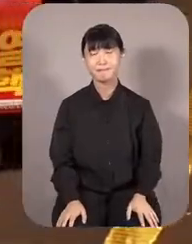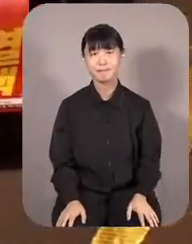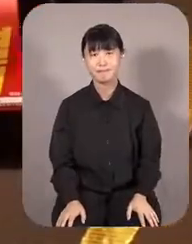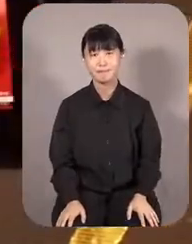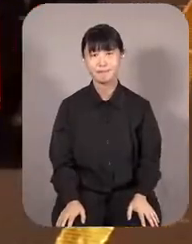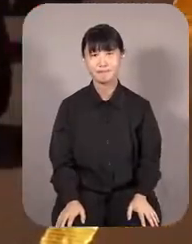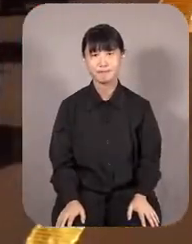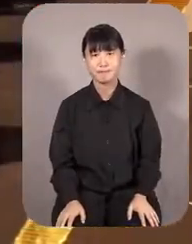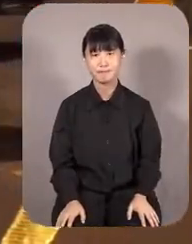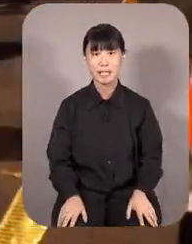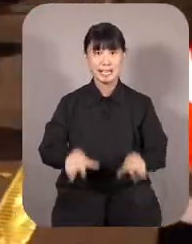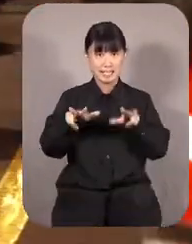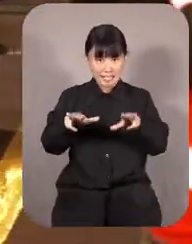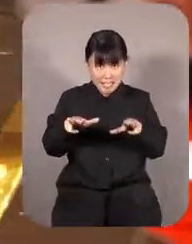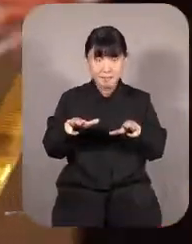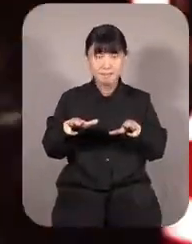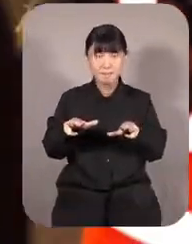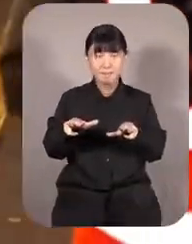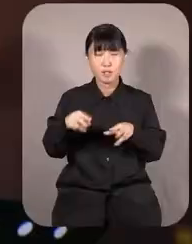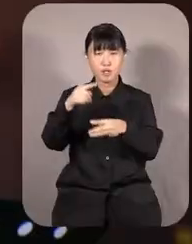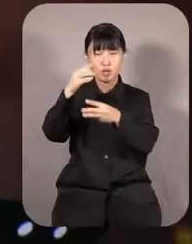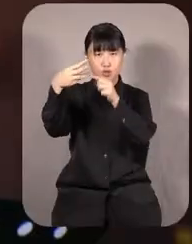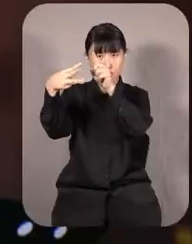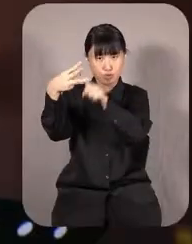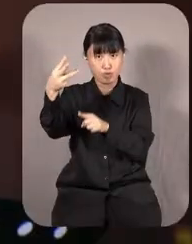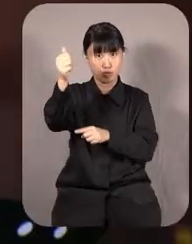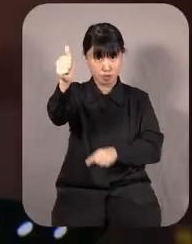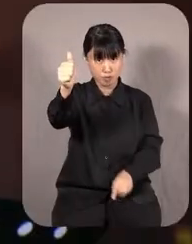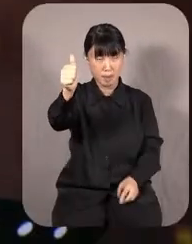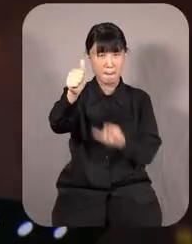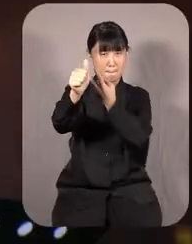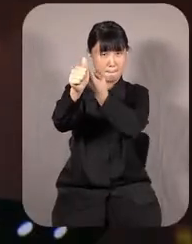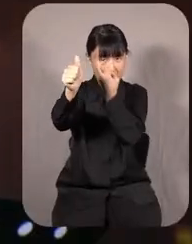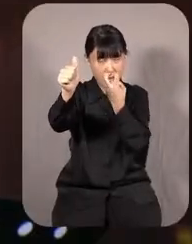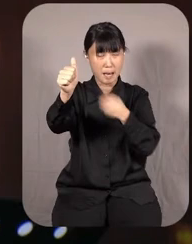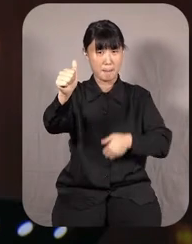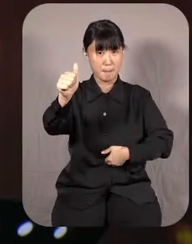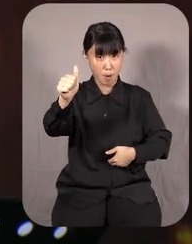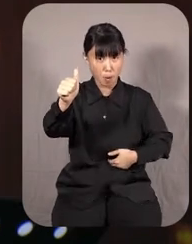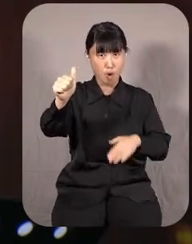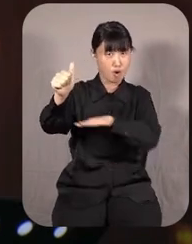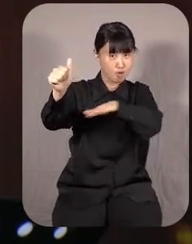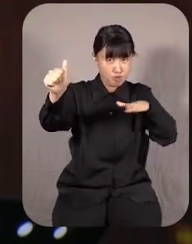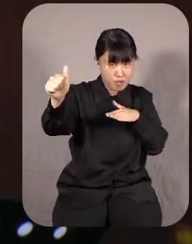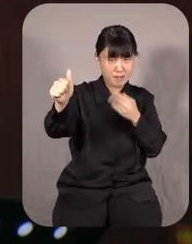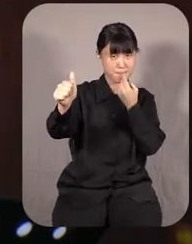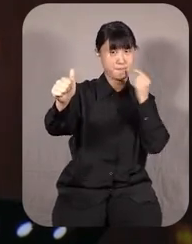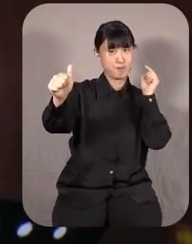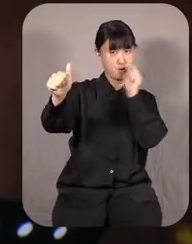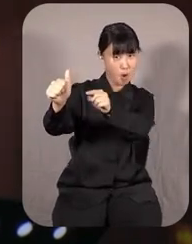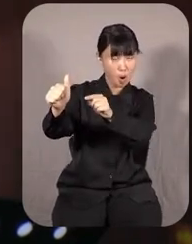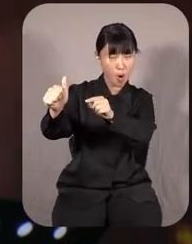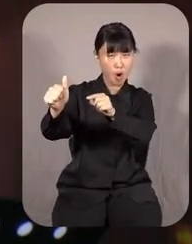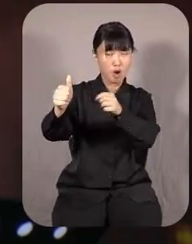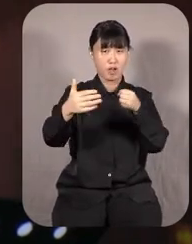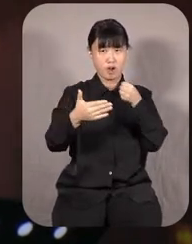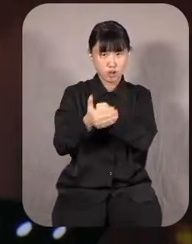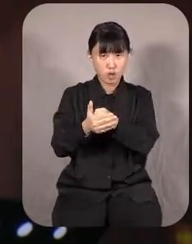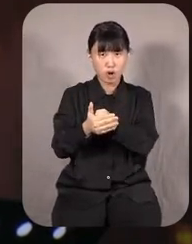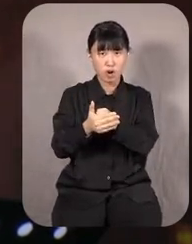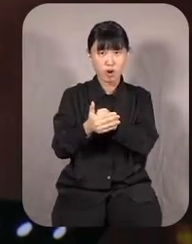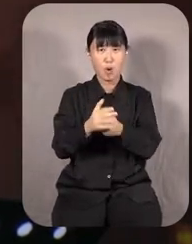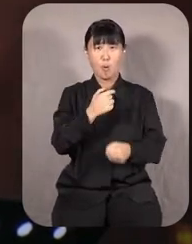지금 바로 탄핵이 우리 국민들의 요구이고 의지이고 결정입니다.